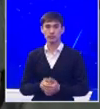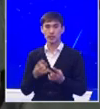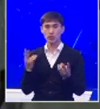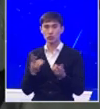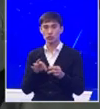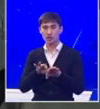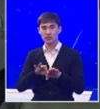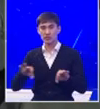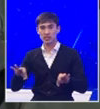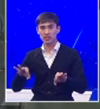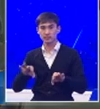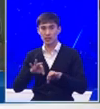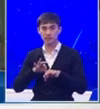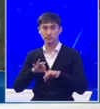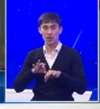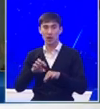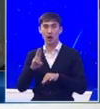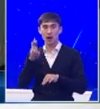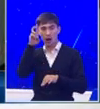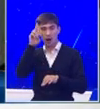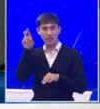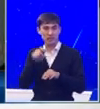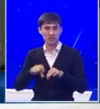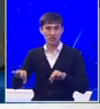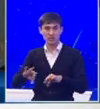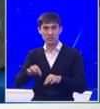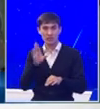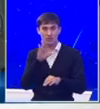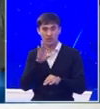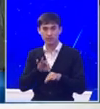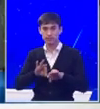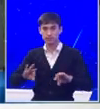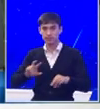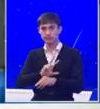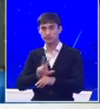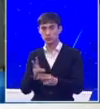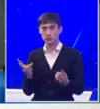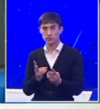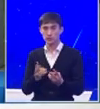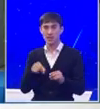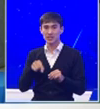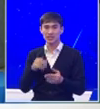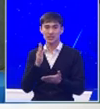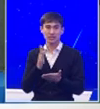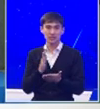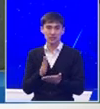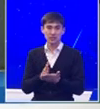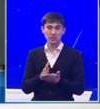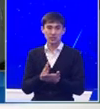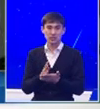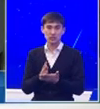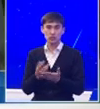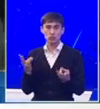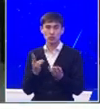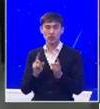канализация в город, потому что Талгар не в состоянии принять объем, который здесь есть. Вот.